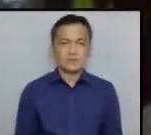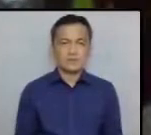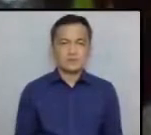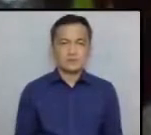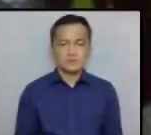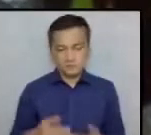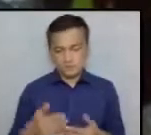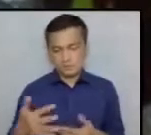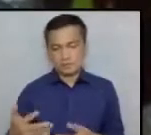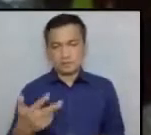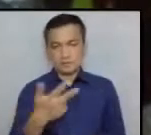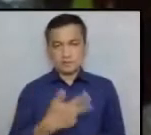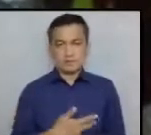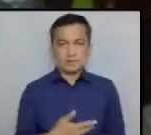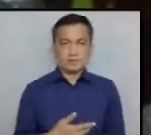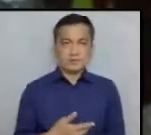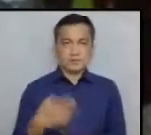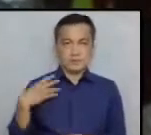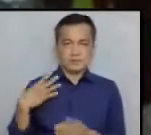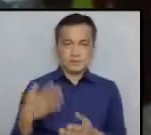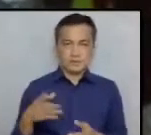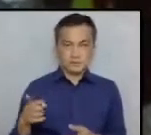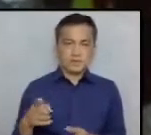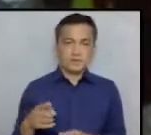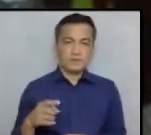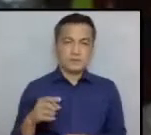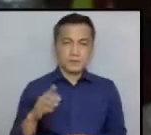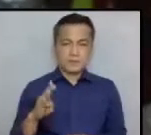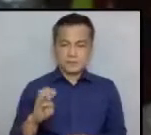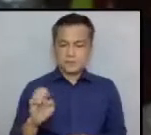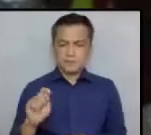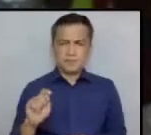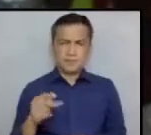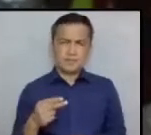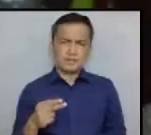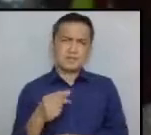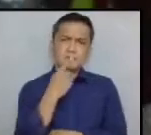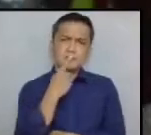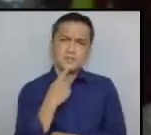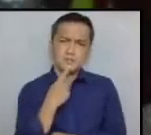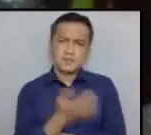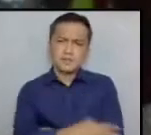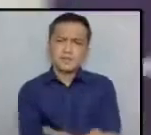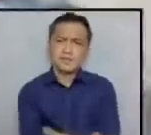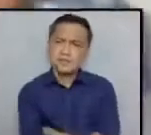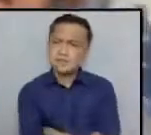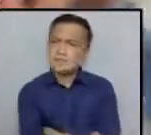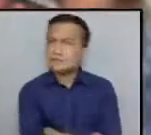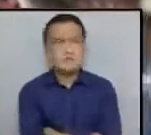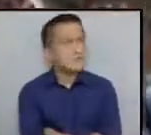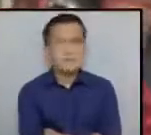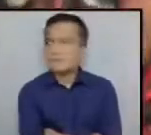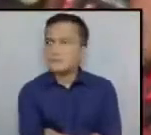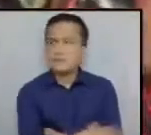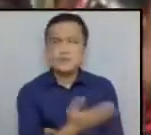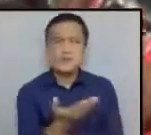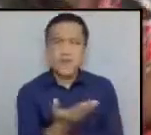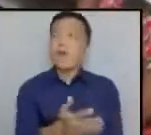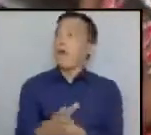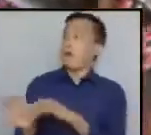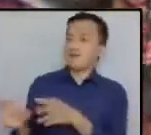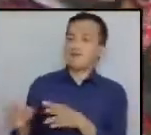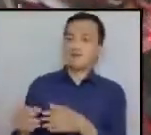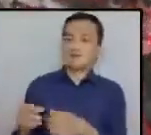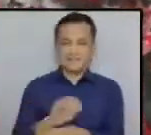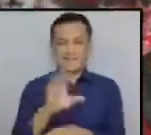natin walang iba kundi ang chair, walang iba kundi si Miss Beth Kachin. Miss Beth, where are you? Ay, rise and shine! Hello, rise and